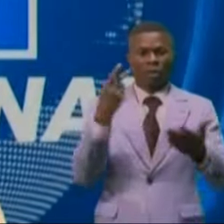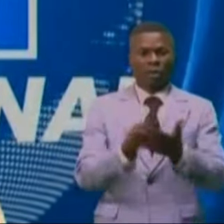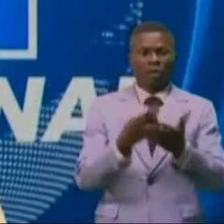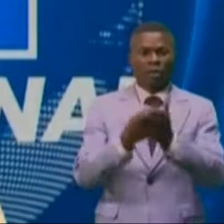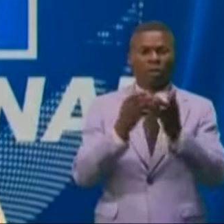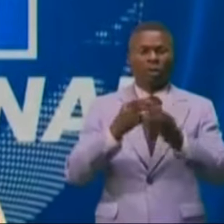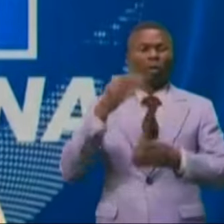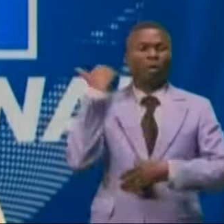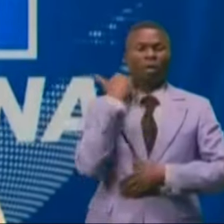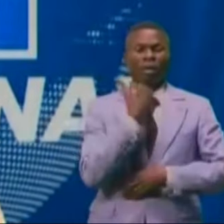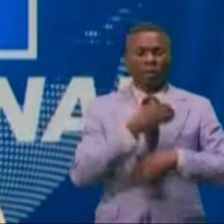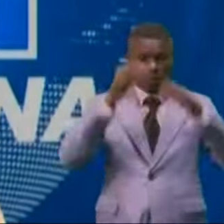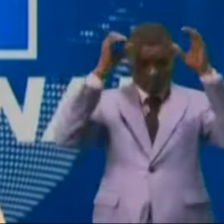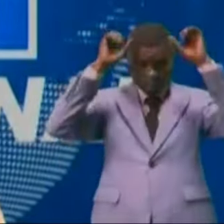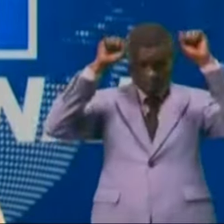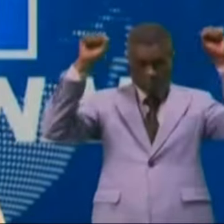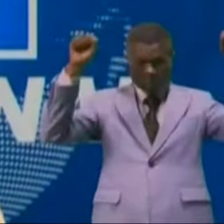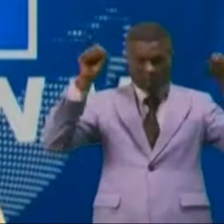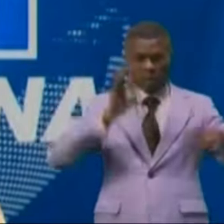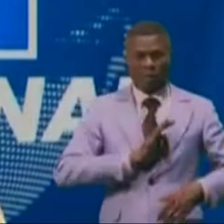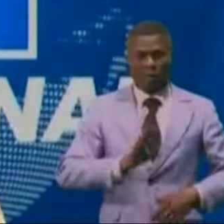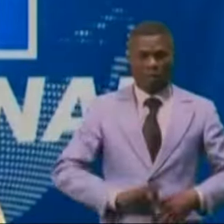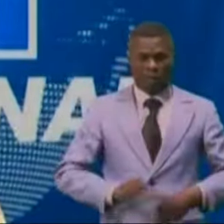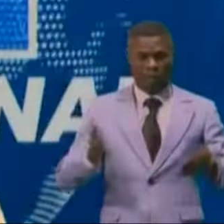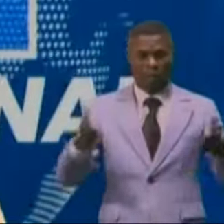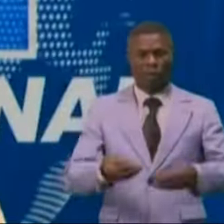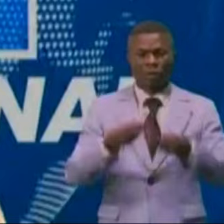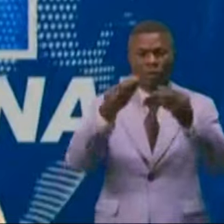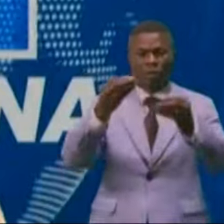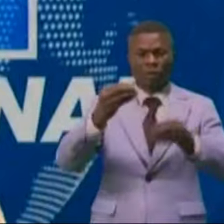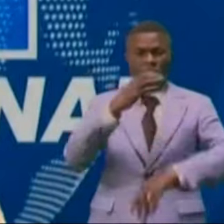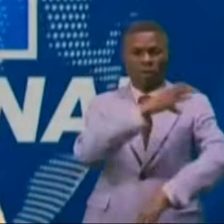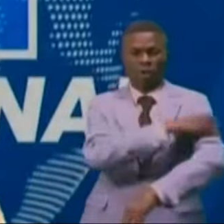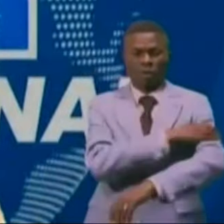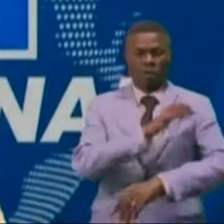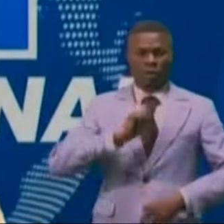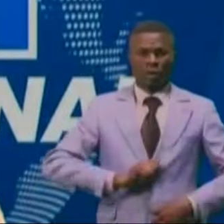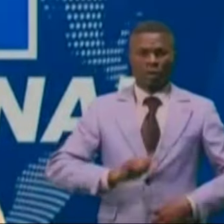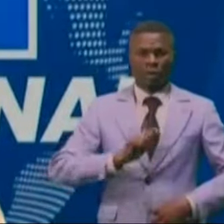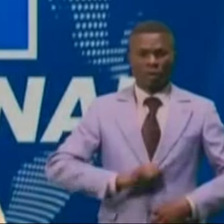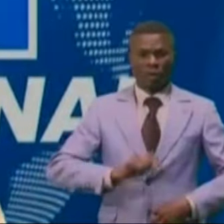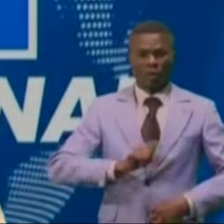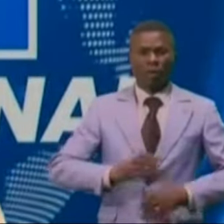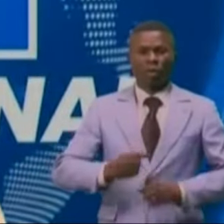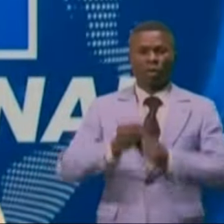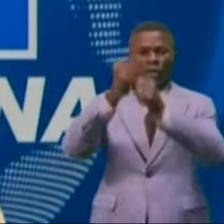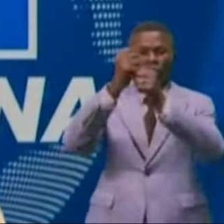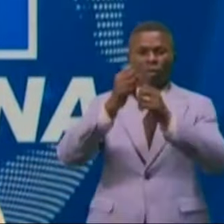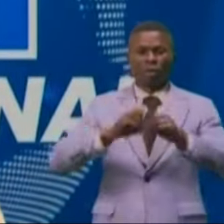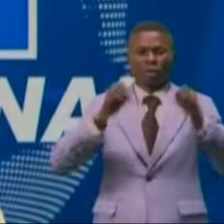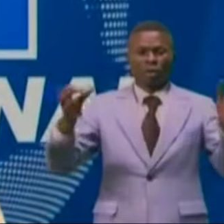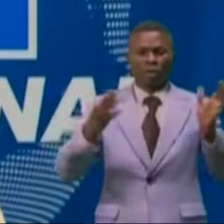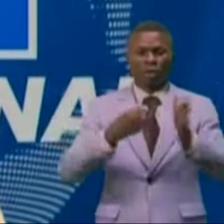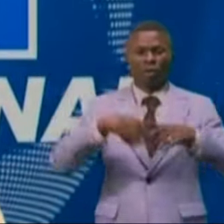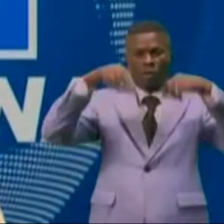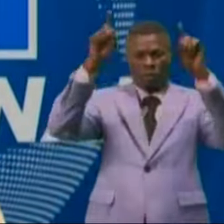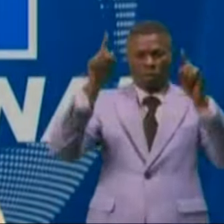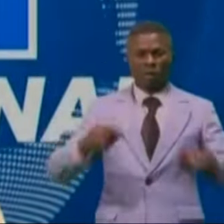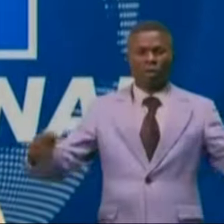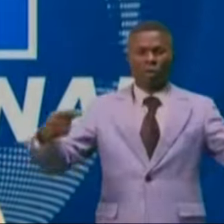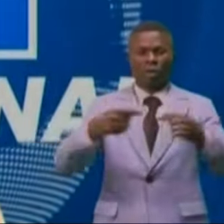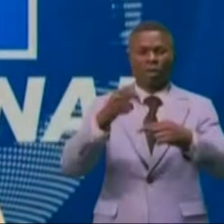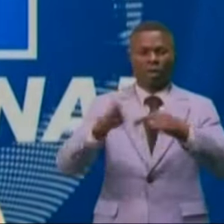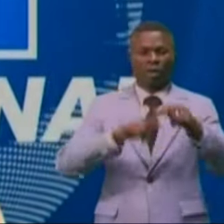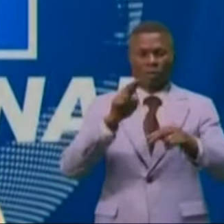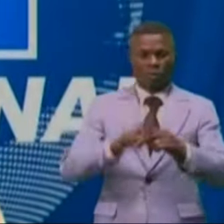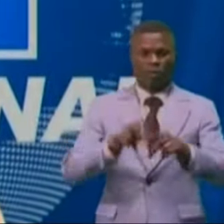Martyrs. Le chef de l'État, Félix Antoine Tshisekedi Tshilombo, qui a remis au capitaine de l'ASV Club la Coupe de la 58e édition de cette compétition nationale.